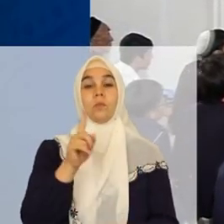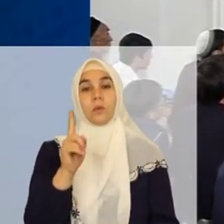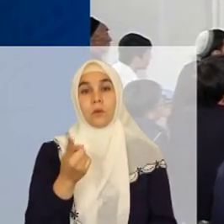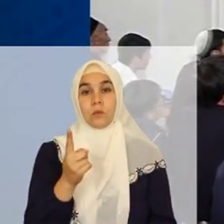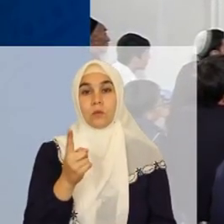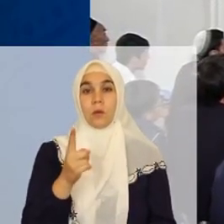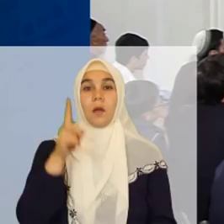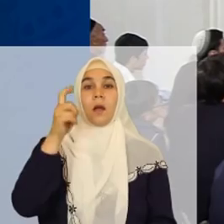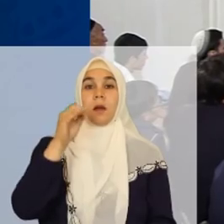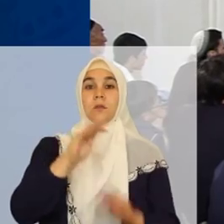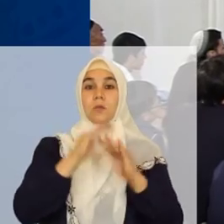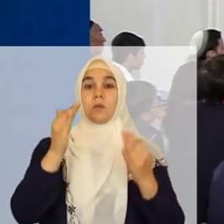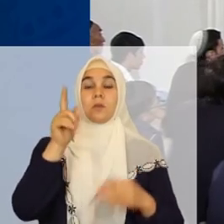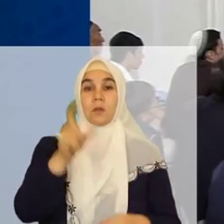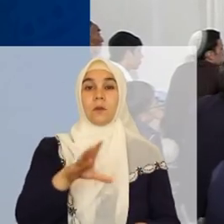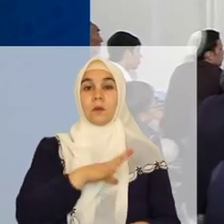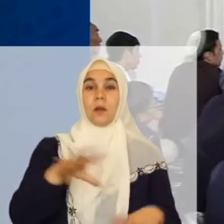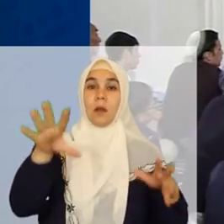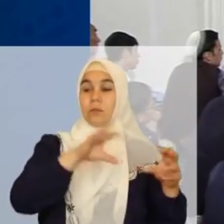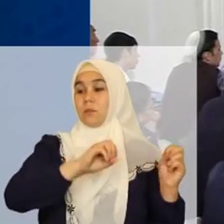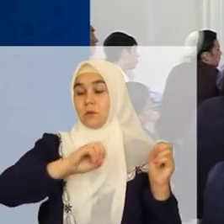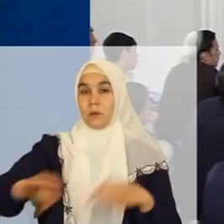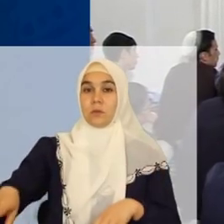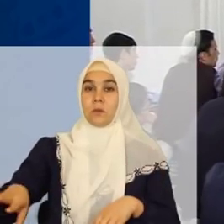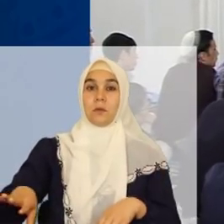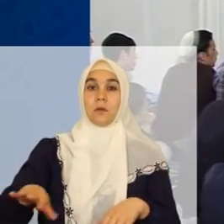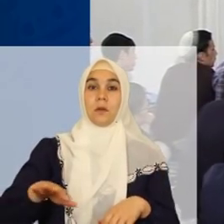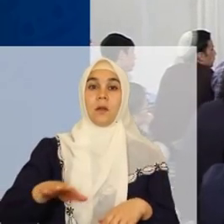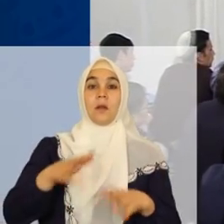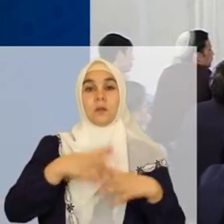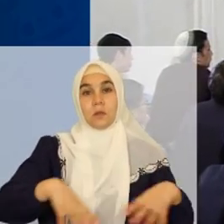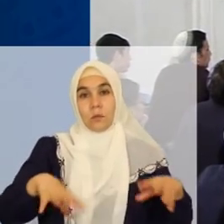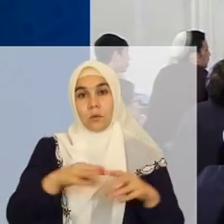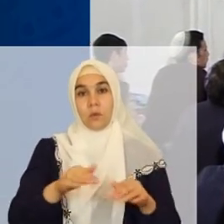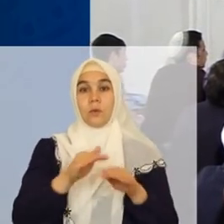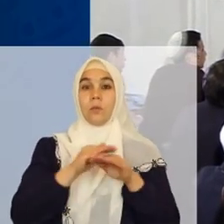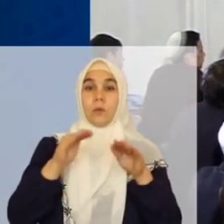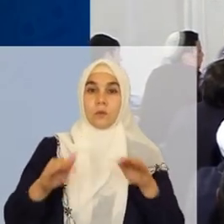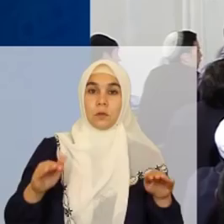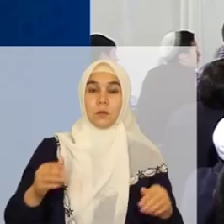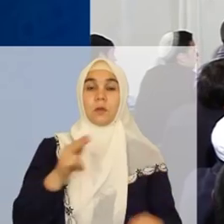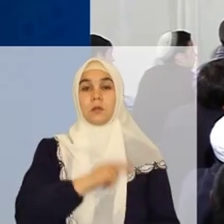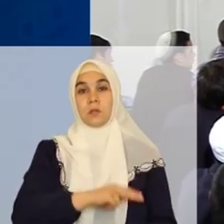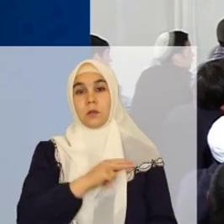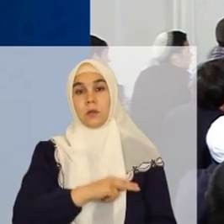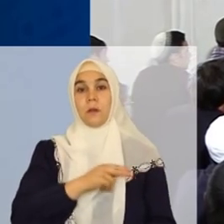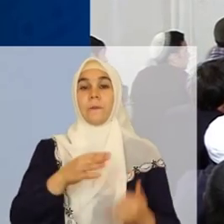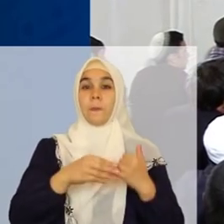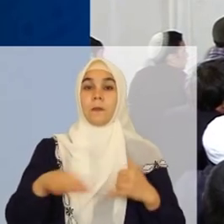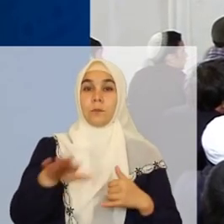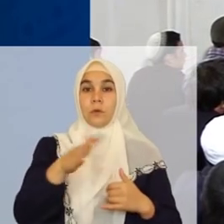Chunki haj qilayotgan inson hamma yo'lni tashlaydi. Oilani, bola-chaqani, ishini,